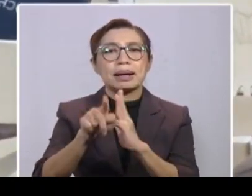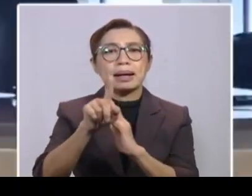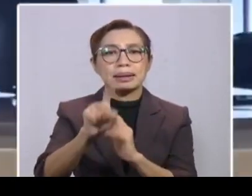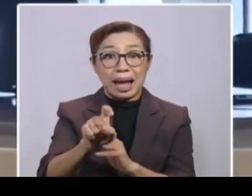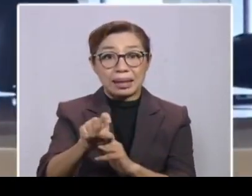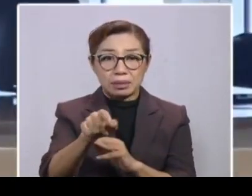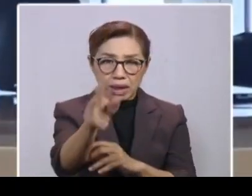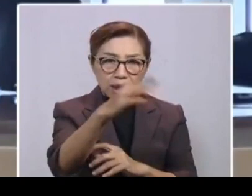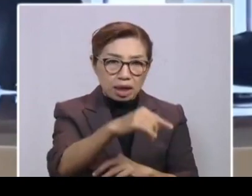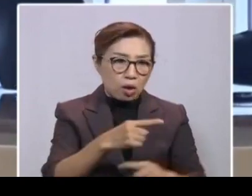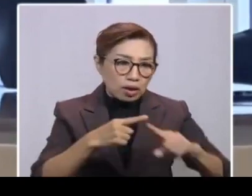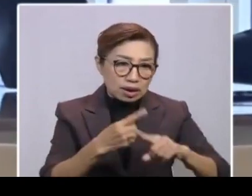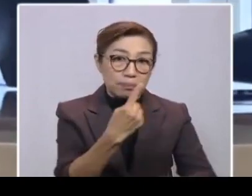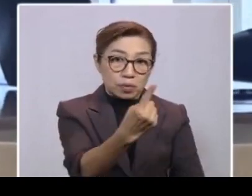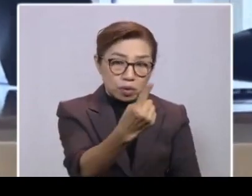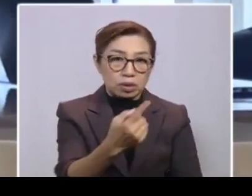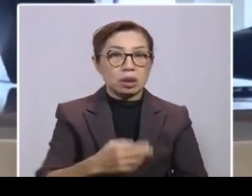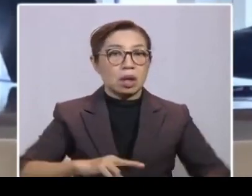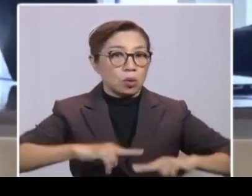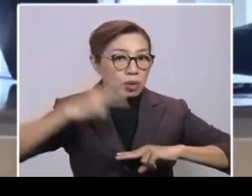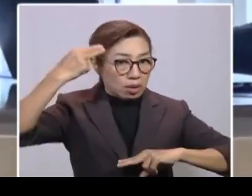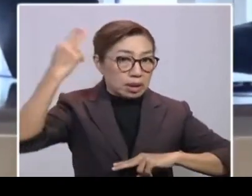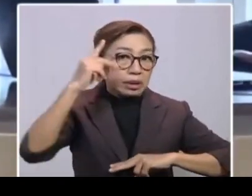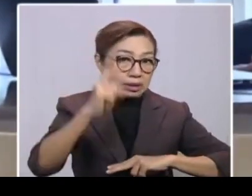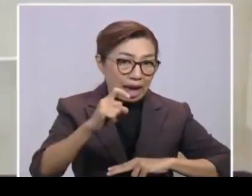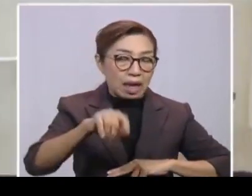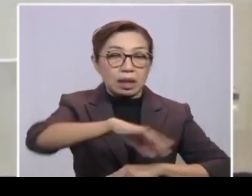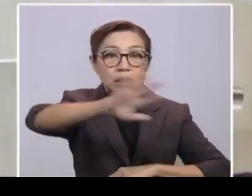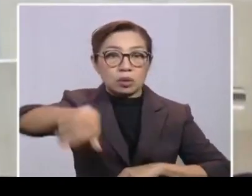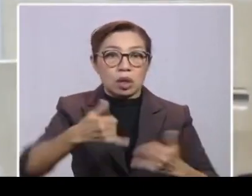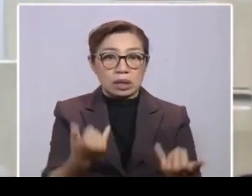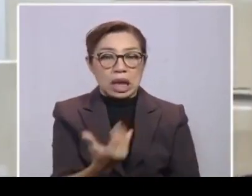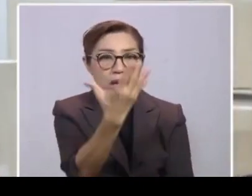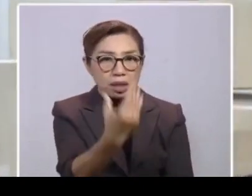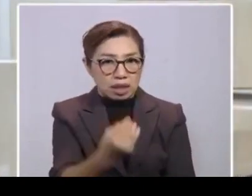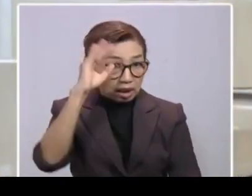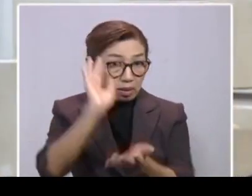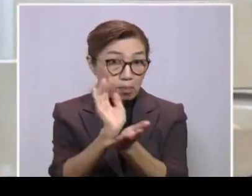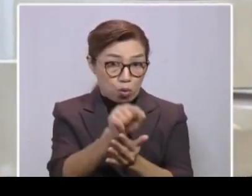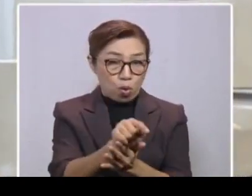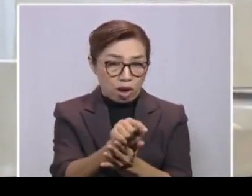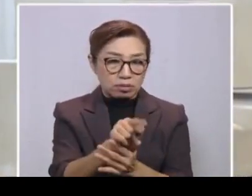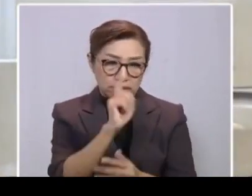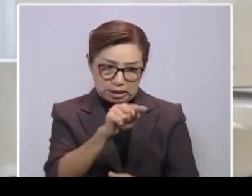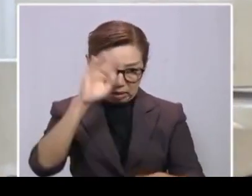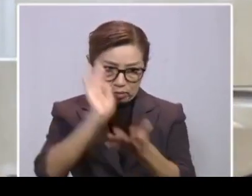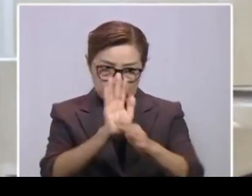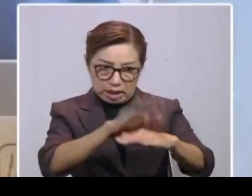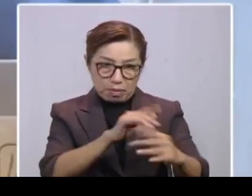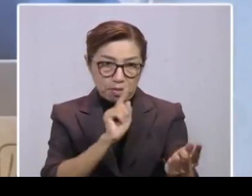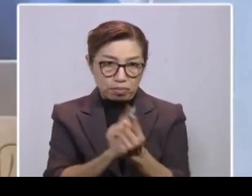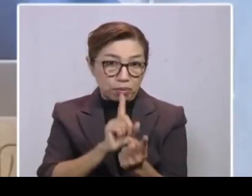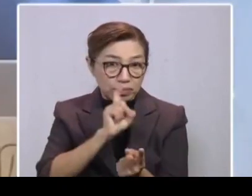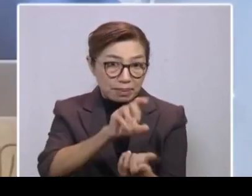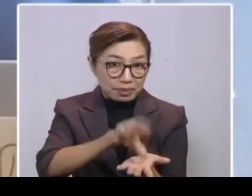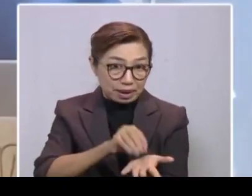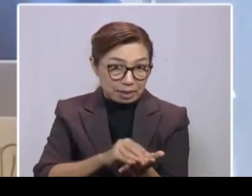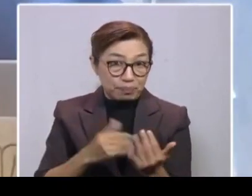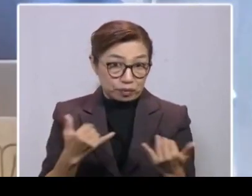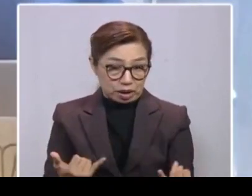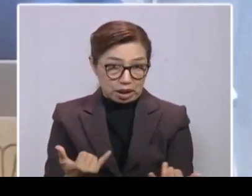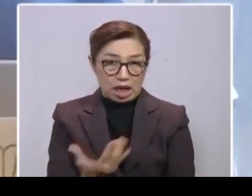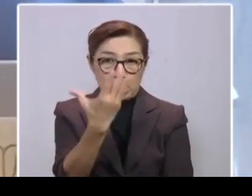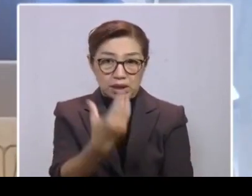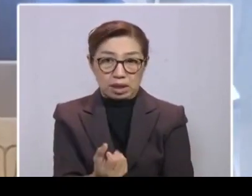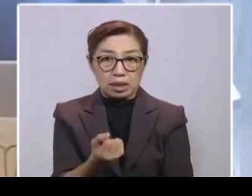อีก 1นายนะครับแล้วก็ยิงตัวเองเสียชีวิต 1นายทำให้ตอนนี้เหลือตำรวจนะครับที่ต้องมาสอบปักคำกับคณะกรรมการของเจเลตำรวจ